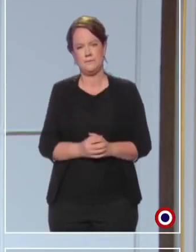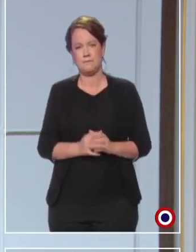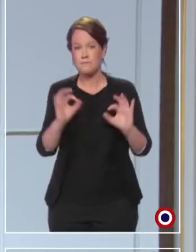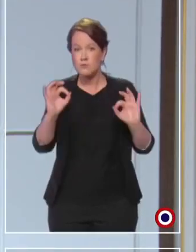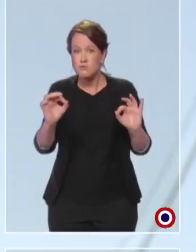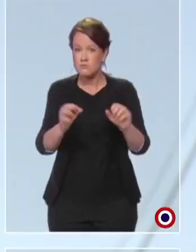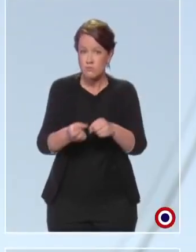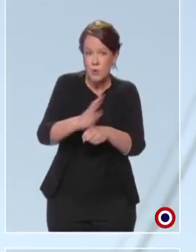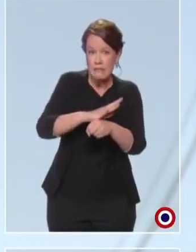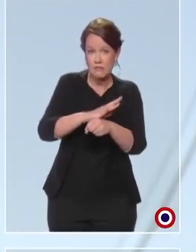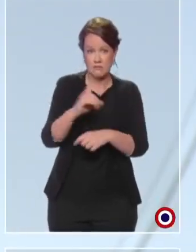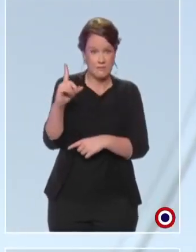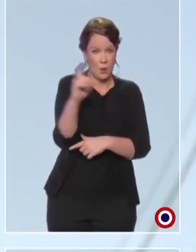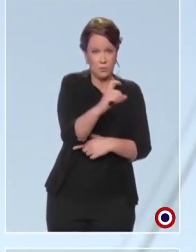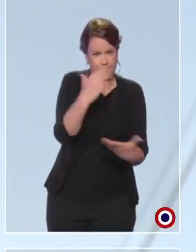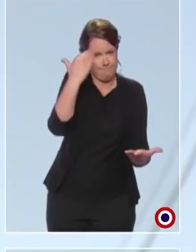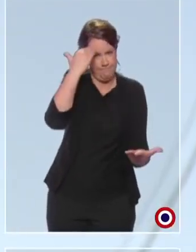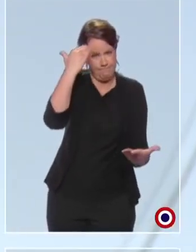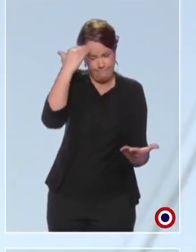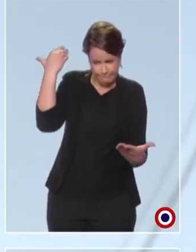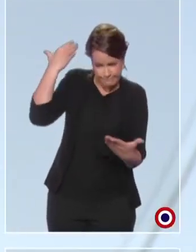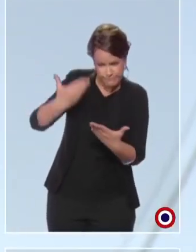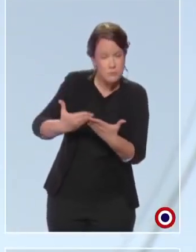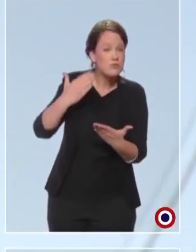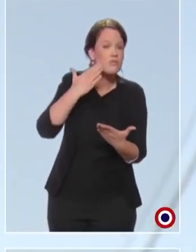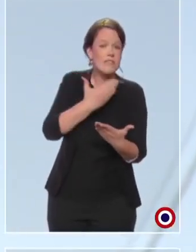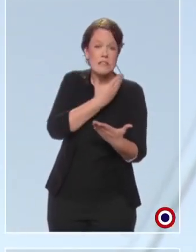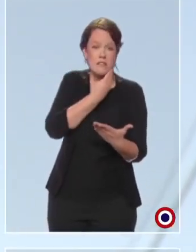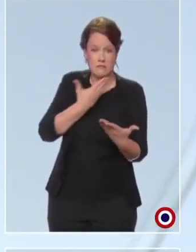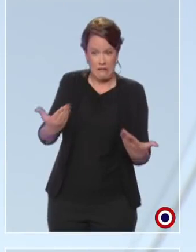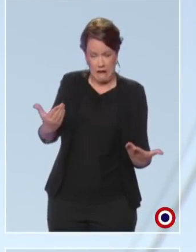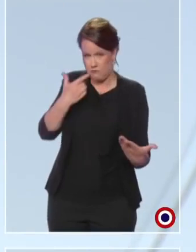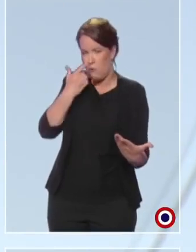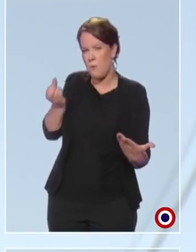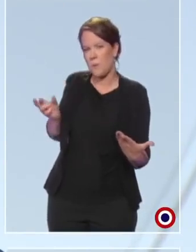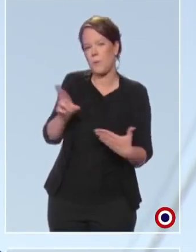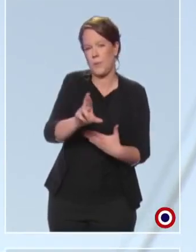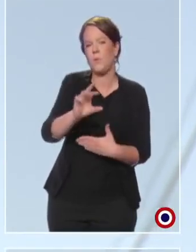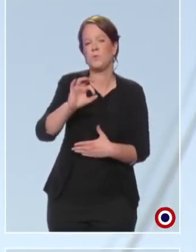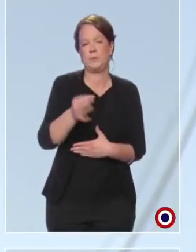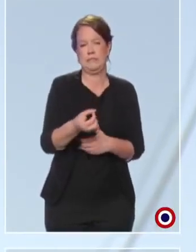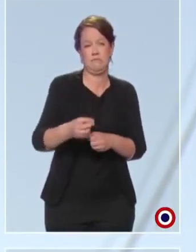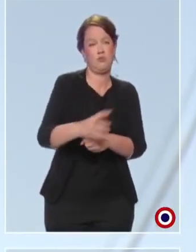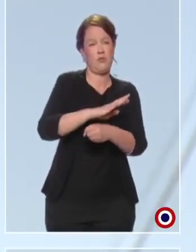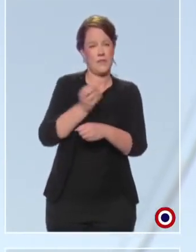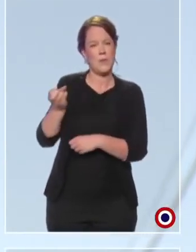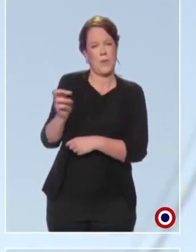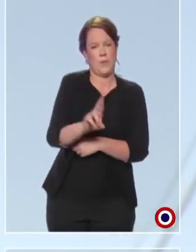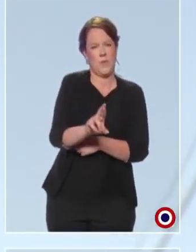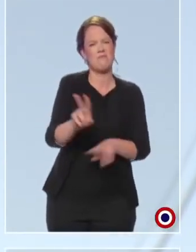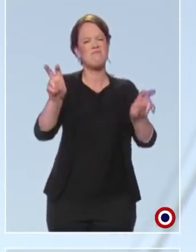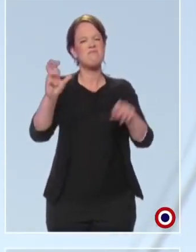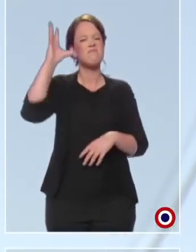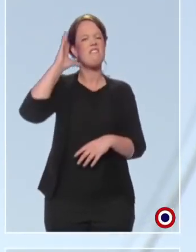depuis le début de l'année qui nous frappent depuis huit mois revient nous sommes dans ce qu'on a souvent appelé cette cette deuxième vague